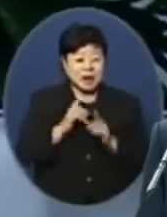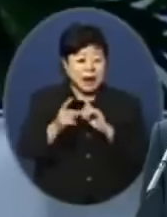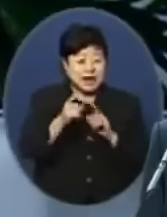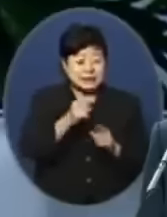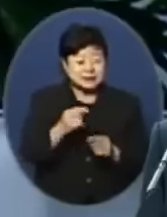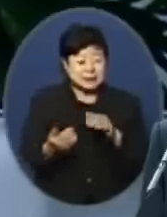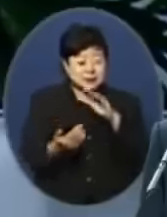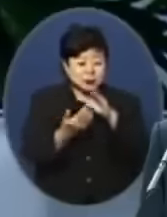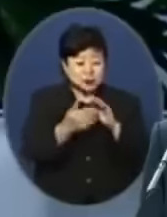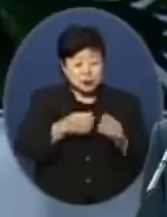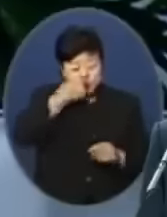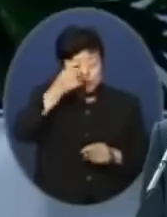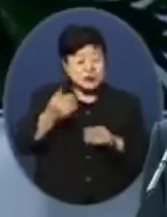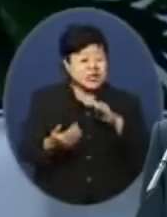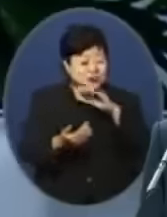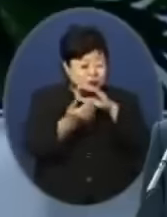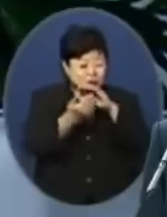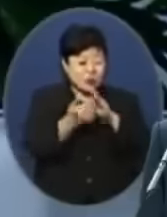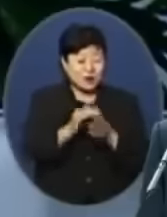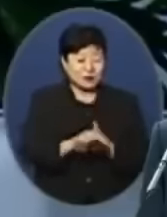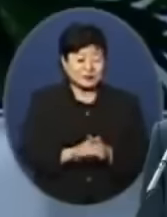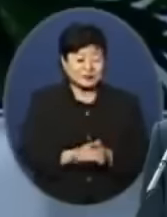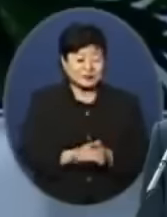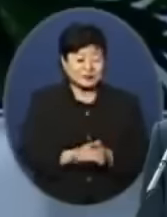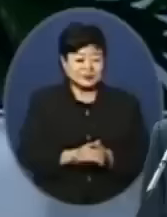말씀이 이루어지고 꿈이 이루어지고,